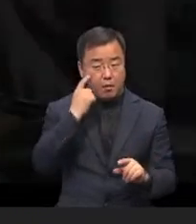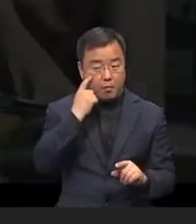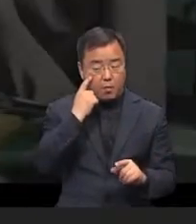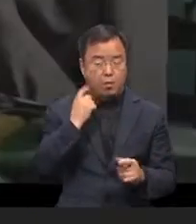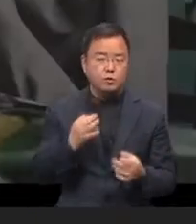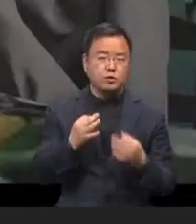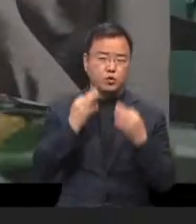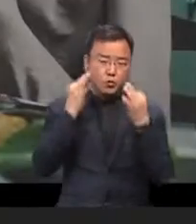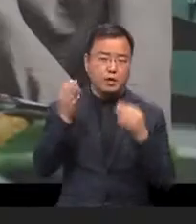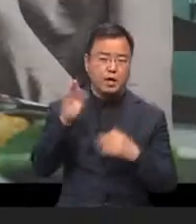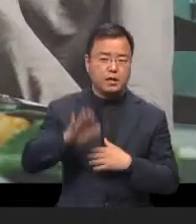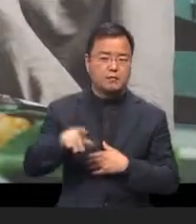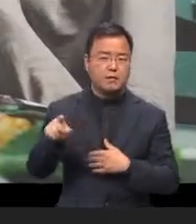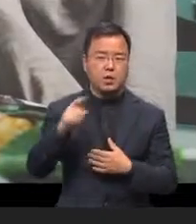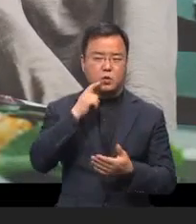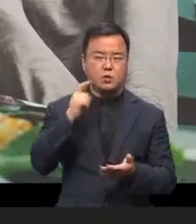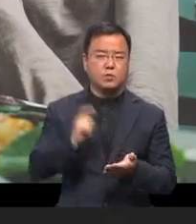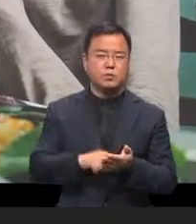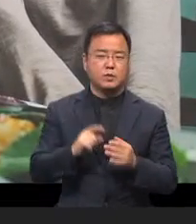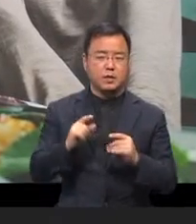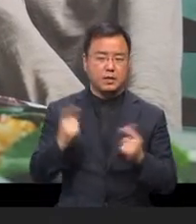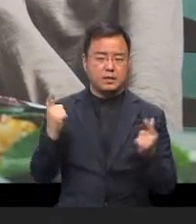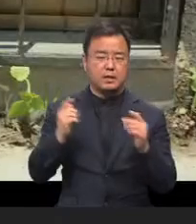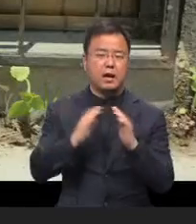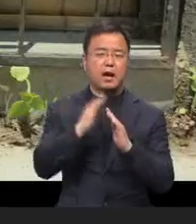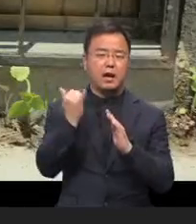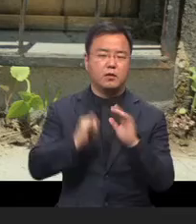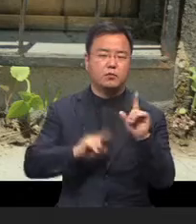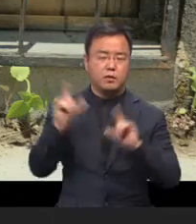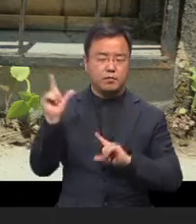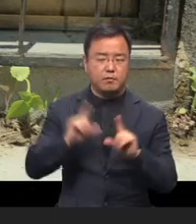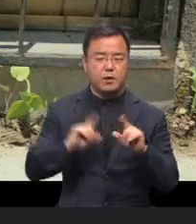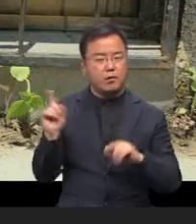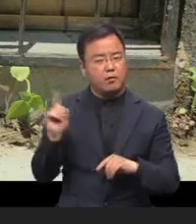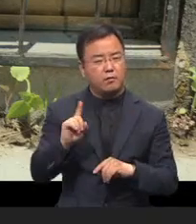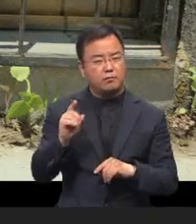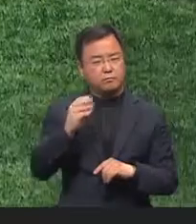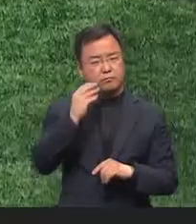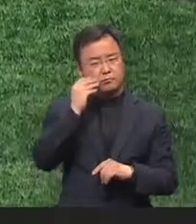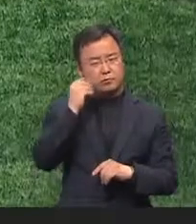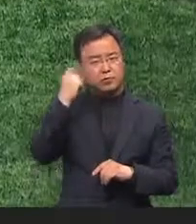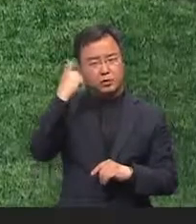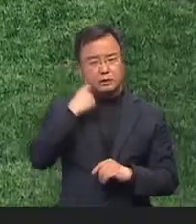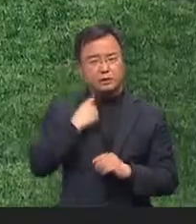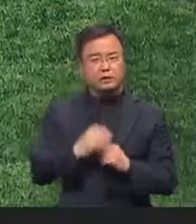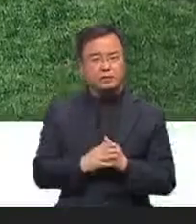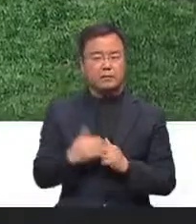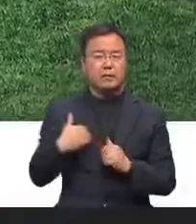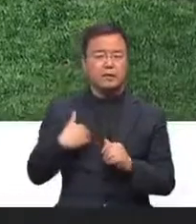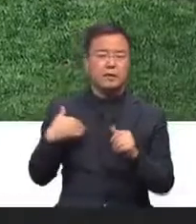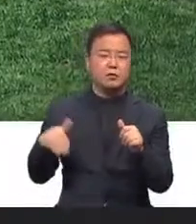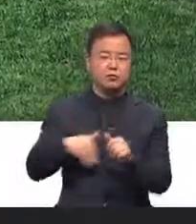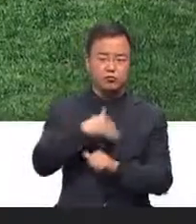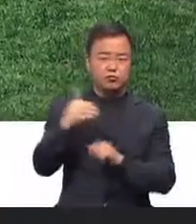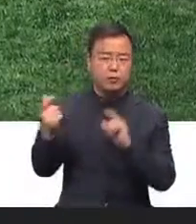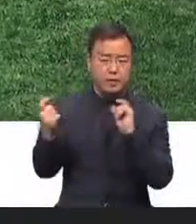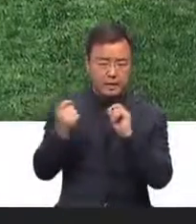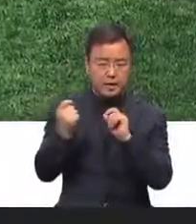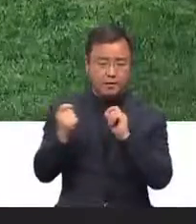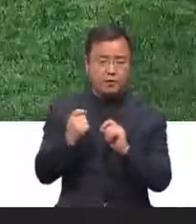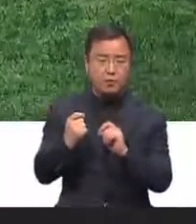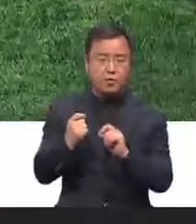그조차도 쉽지 않은 가족의 모습은 어딘지 모르게 익숙합니다 매 주변에 일상과 가깝고